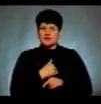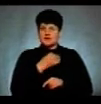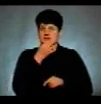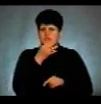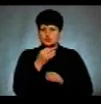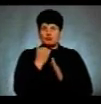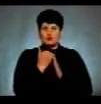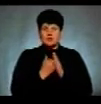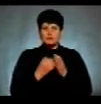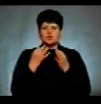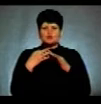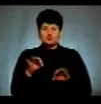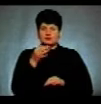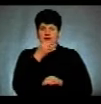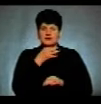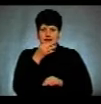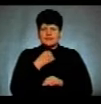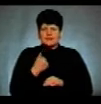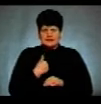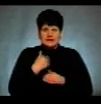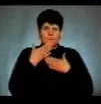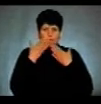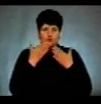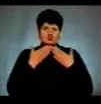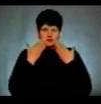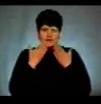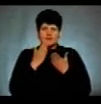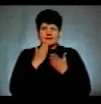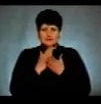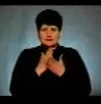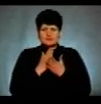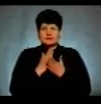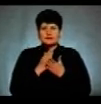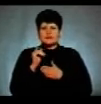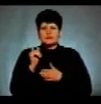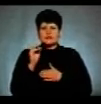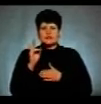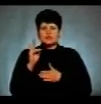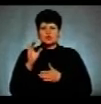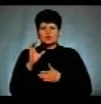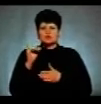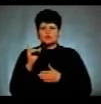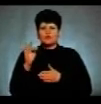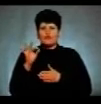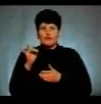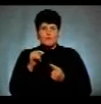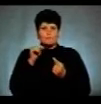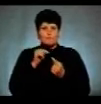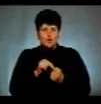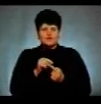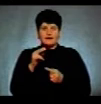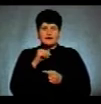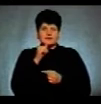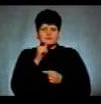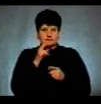що в програмі «Доступні ліки», які я прочитала, є інсуфор, протидіабетичний засіб,